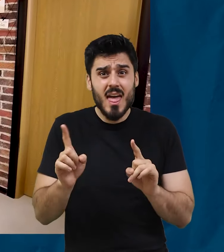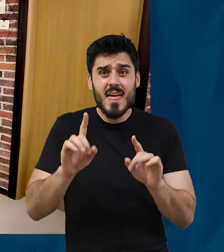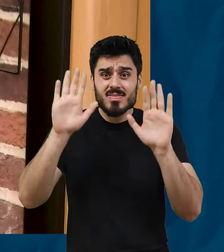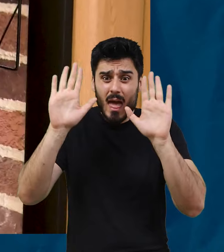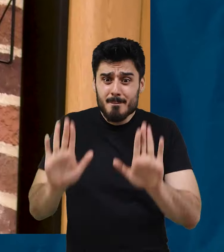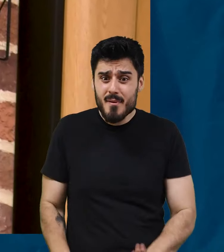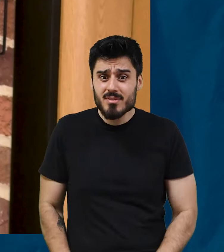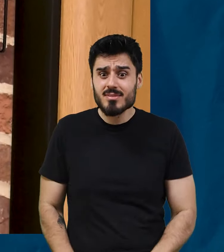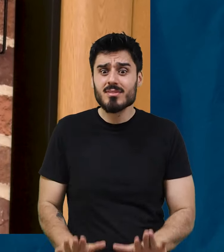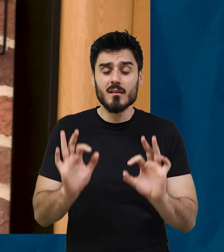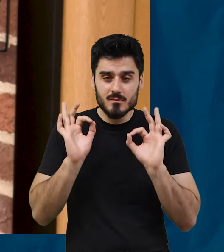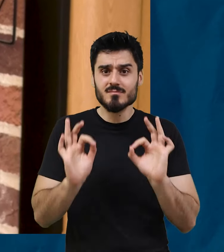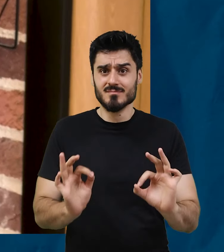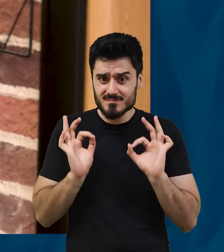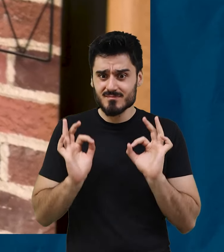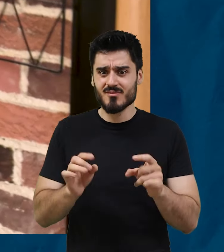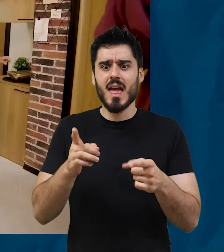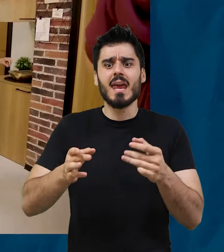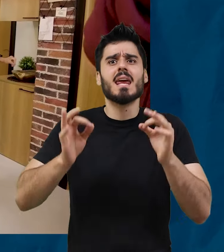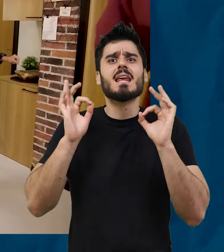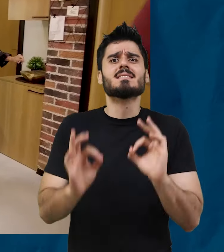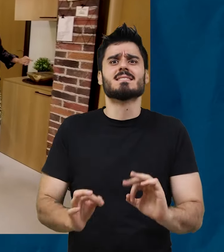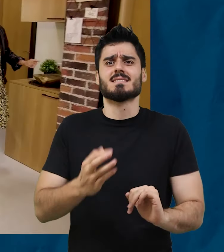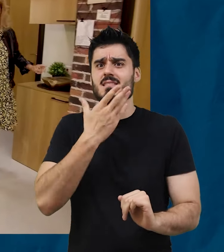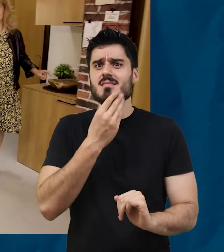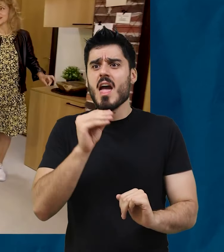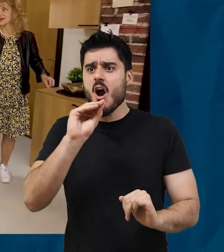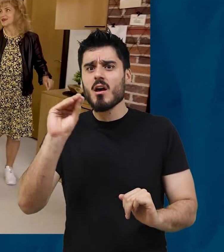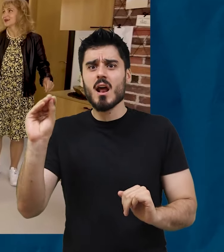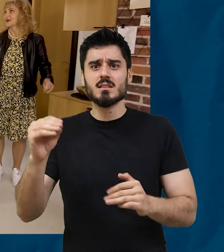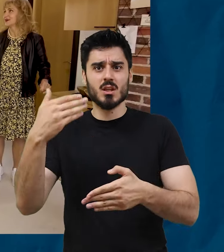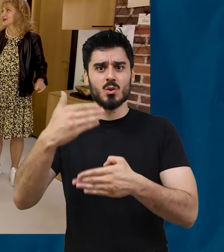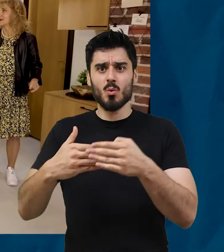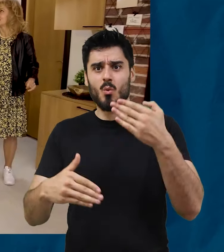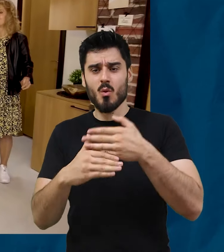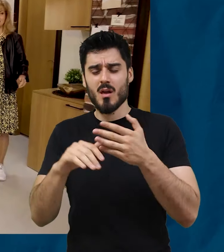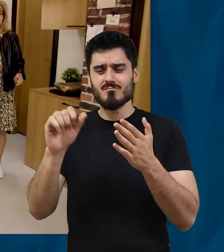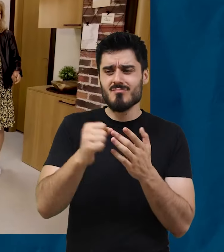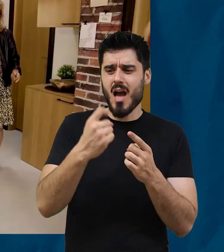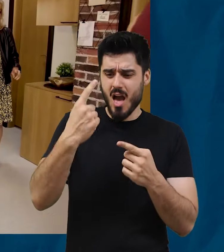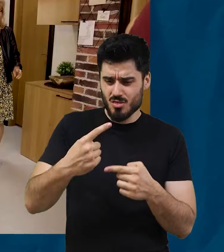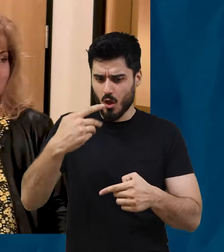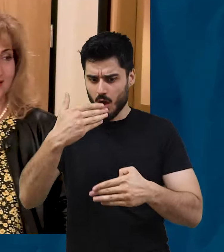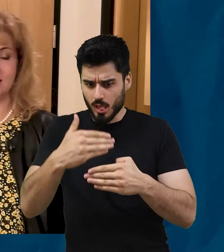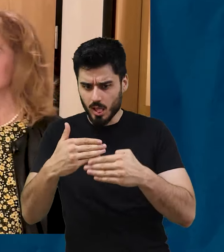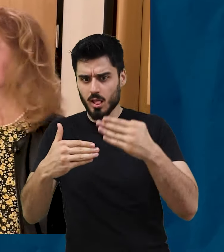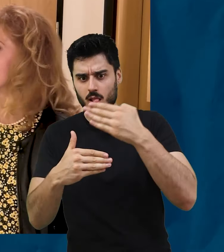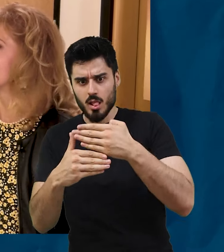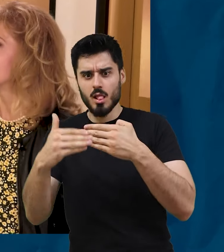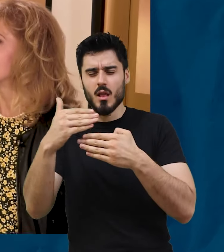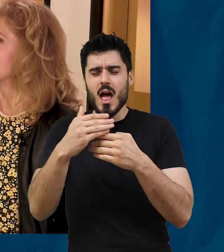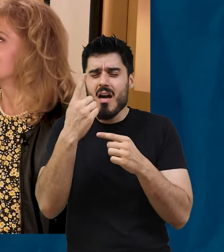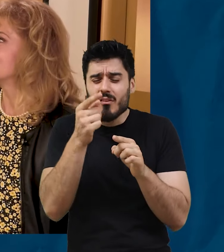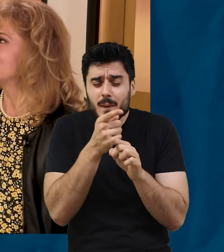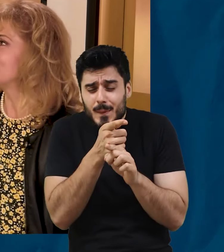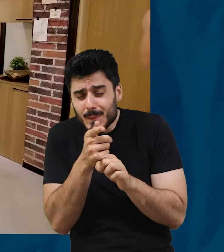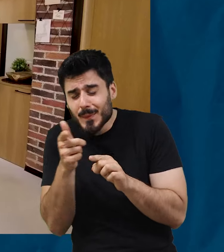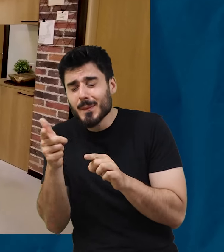Да. Това са истински декоративни тухли, които са зидани една по една и са фугирани фуга по